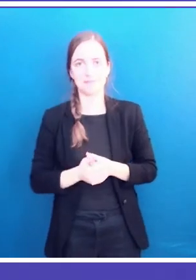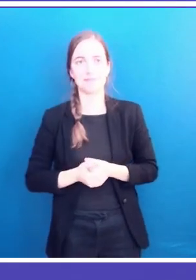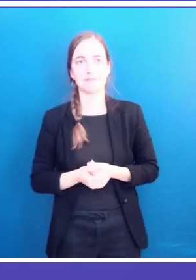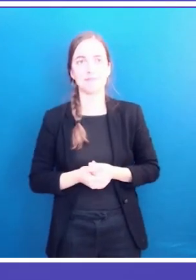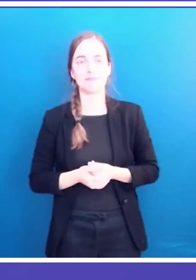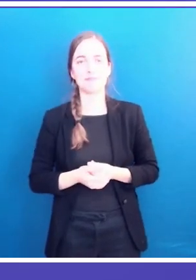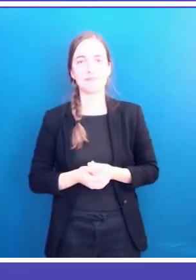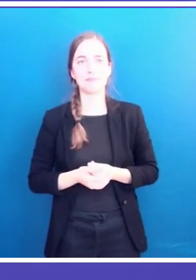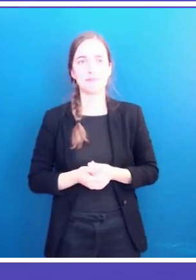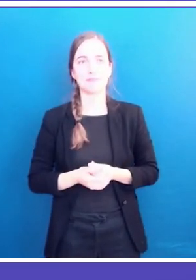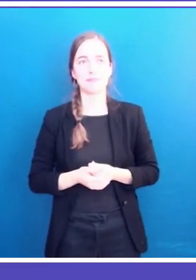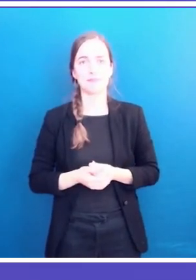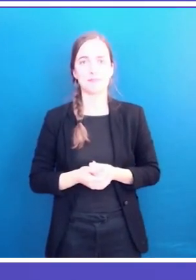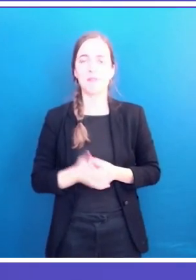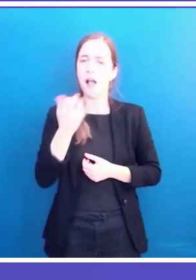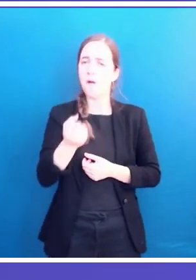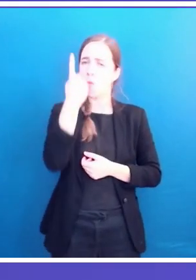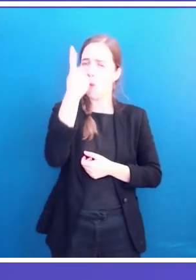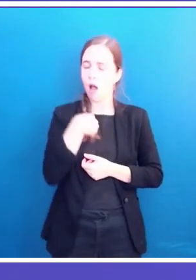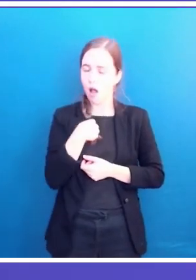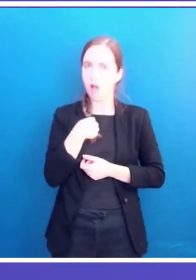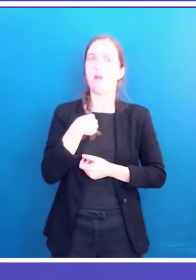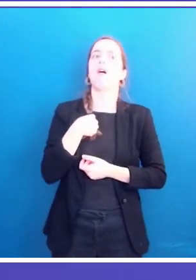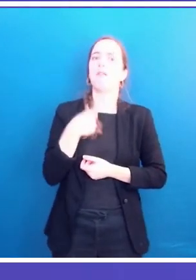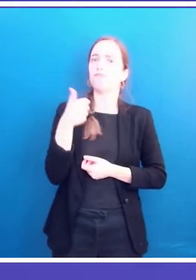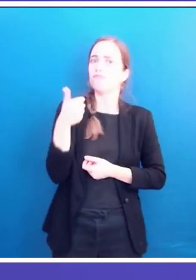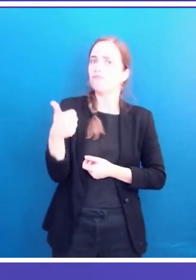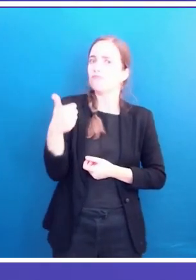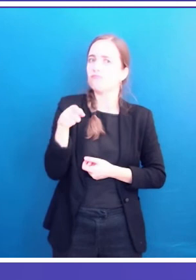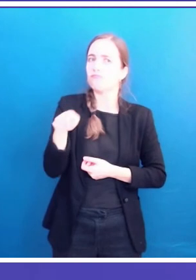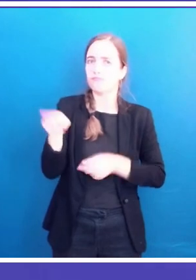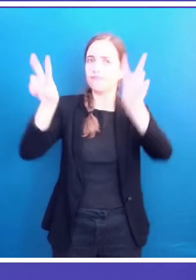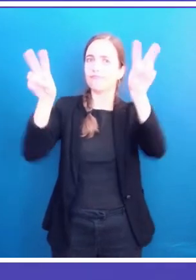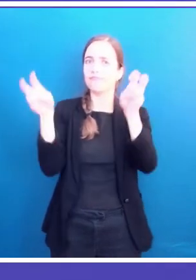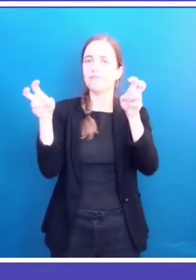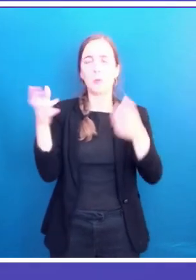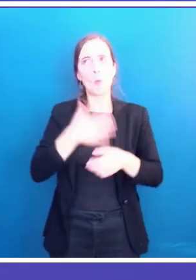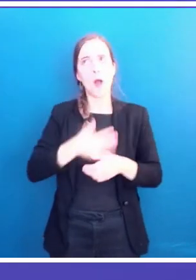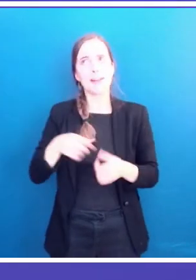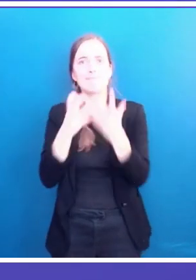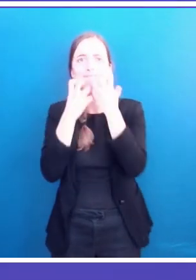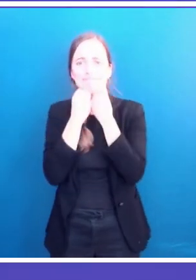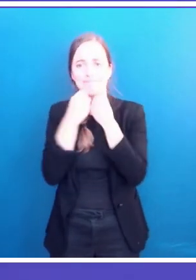ومن العناصر التي نعتبرها أساسية،